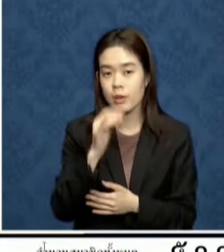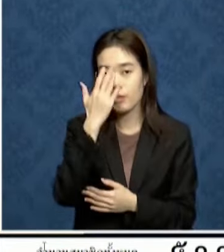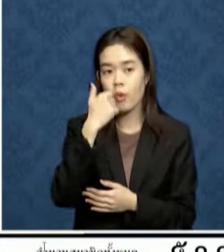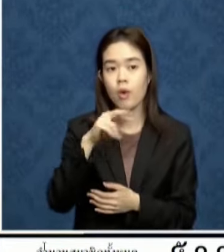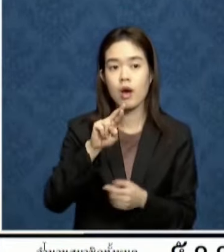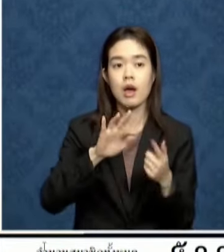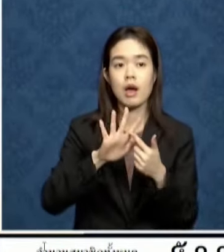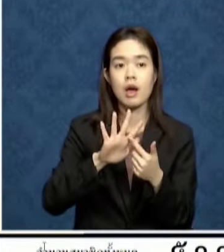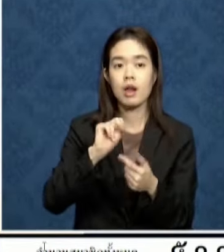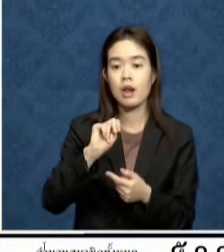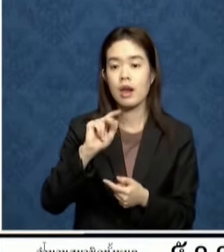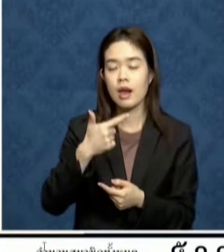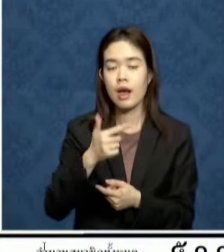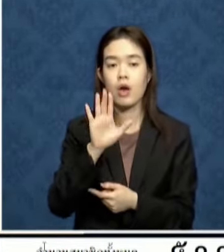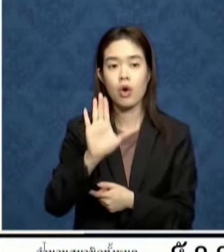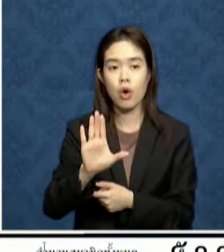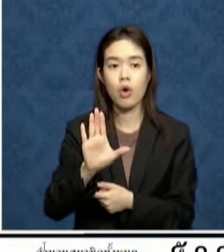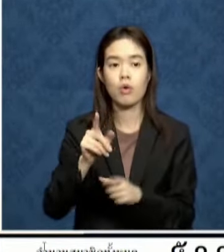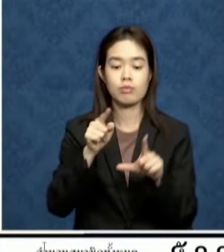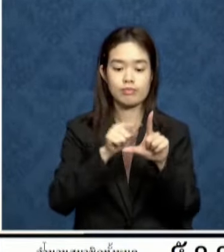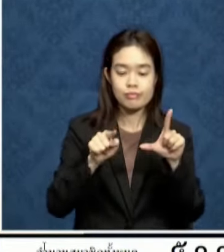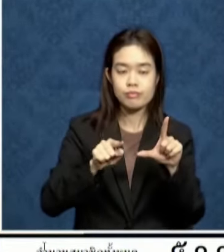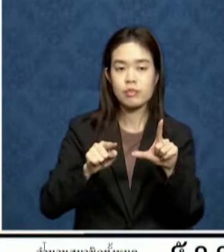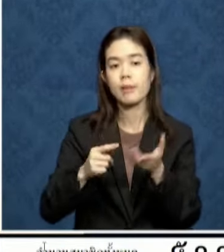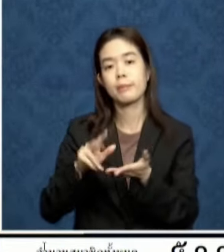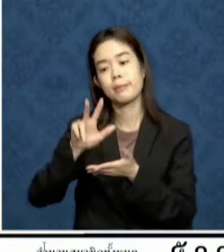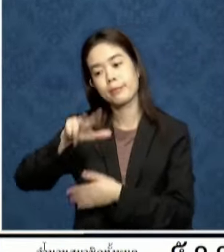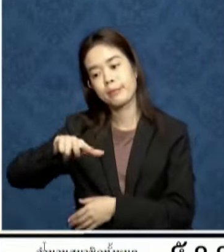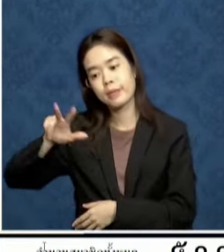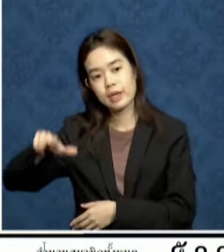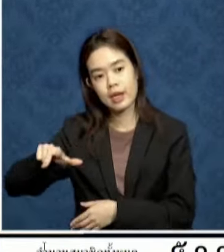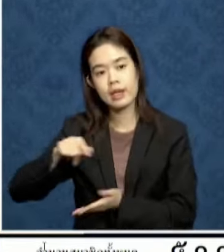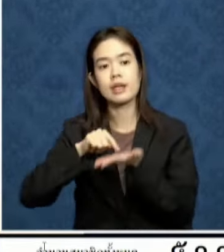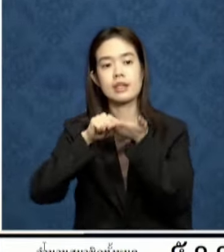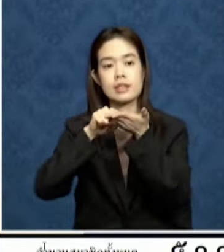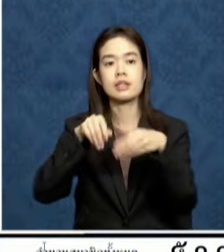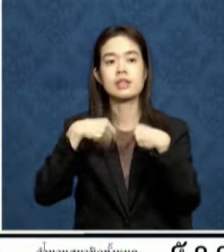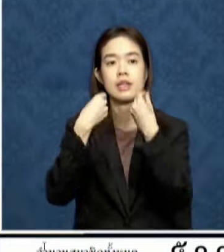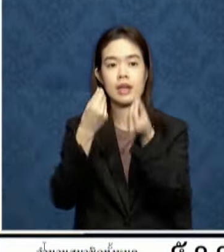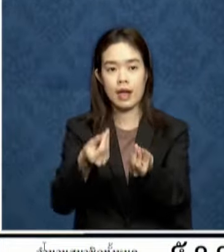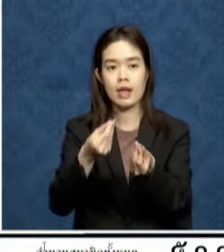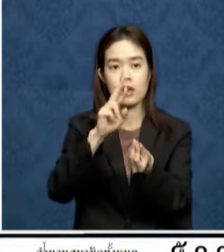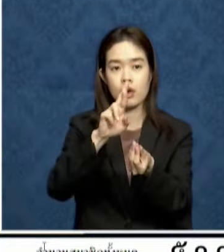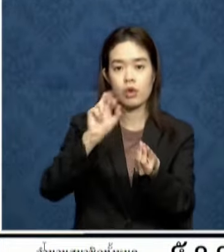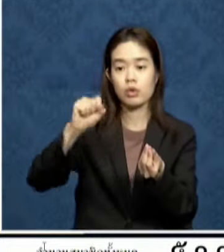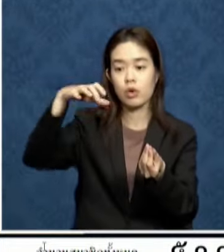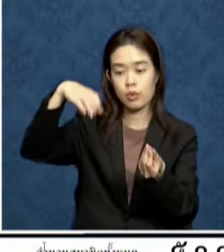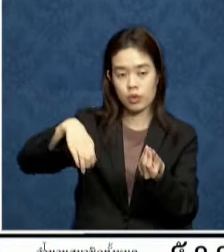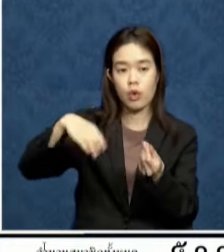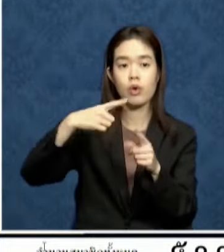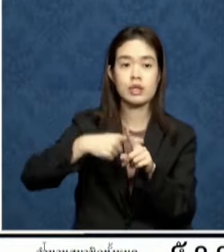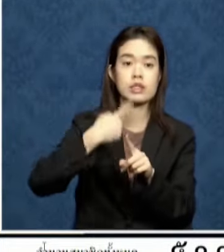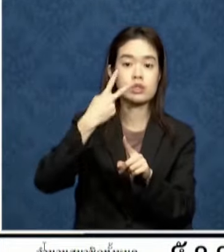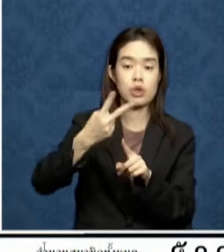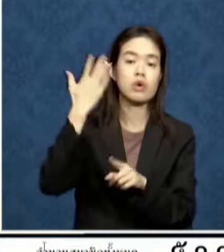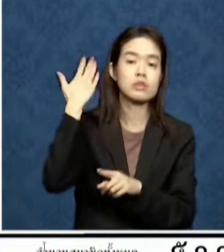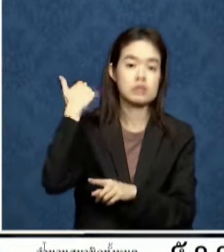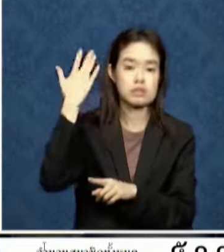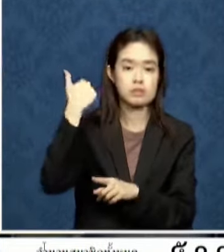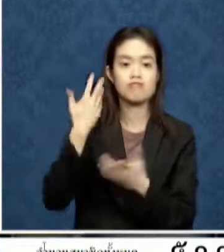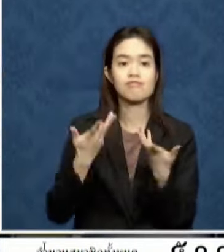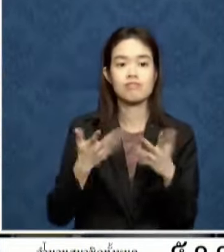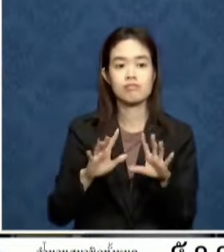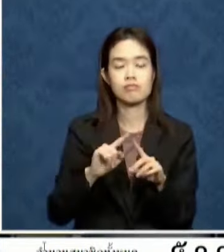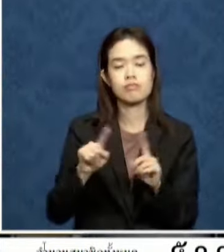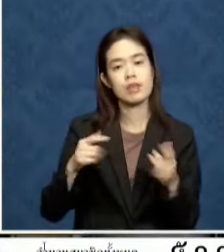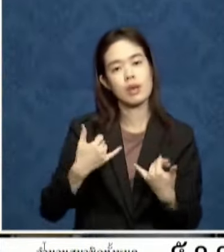ของพรรคเพื่อไทยและร่างของพรรคก้าวไกลก็ถูกยื่นเข้าสู่สภาตั้งแต่1กุมภาพันธ์ที่ผ่านมาแต่ไม่เป็นไรครับอย่างน้อยผ